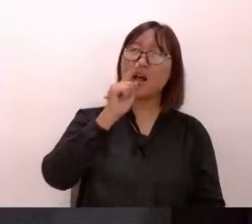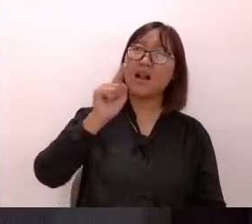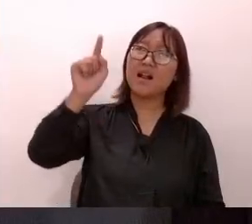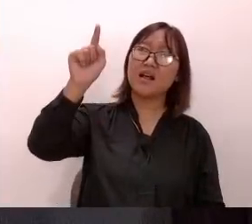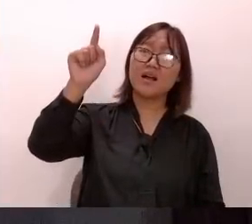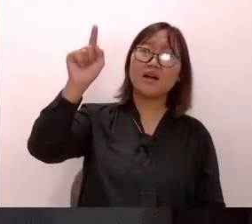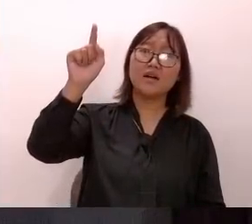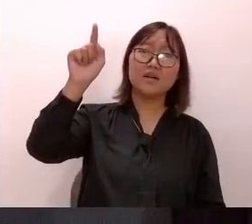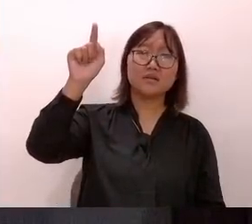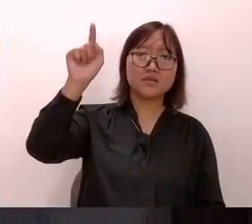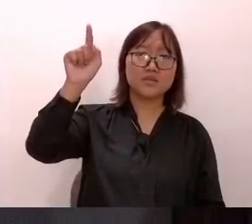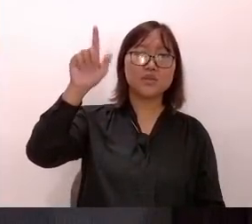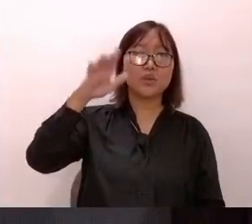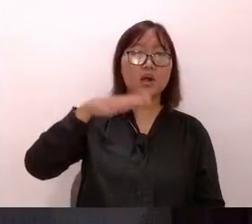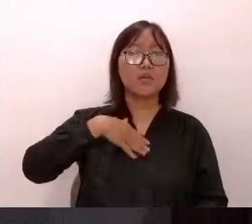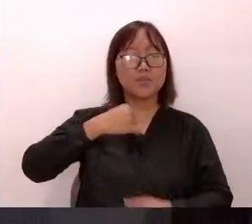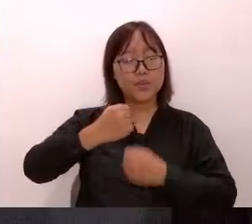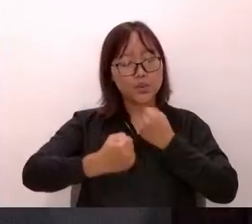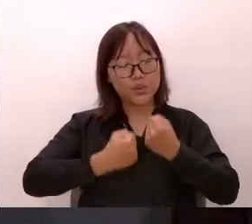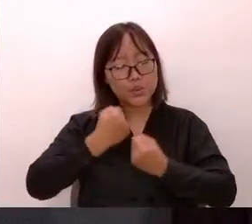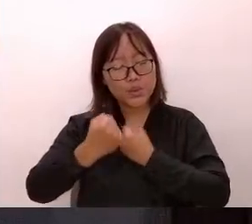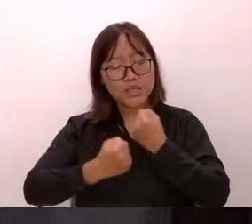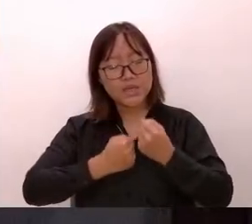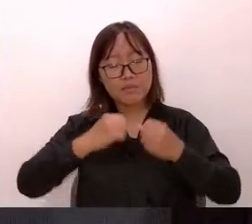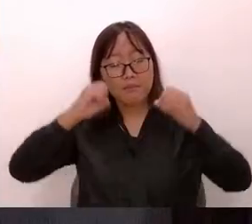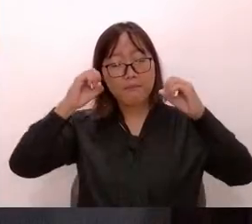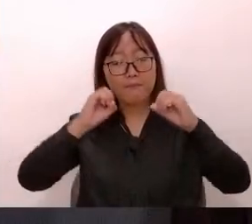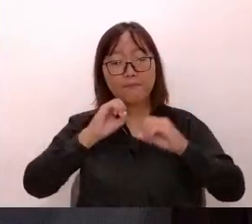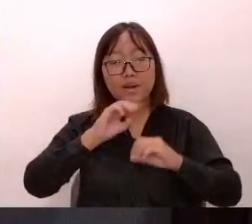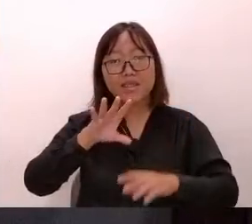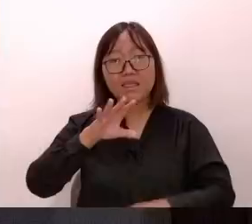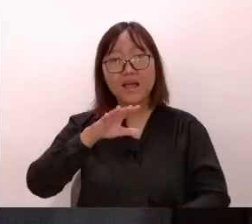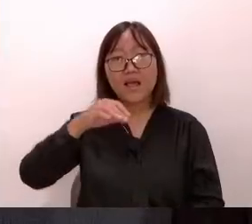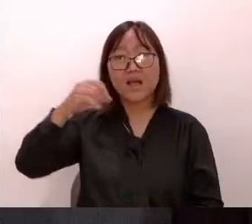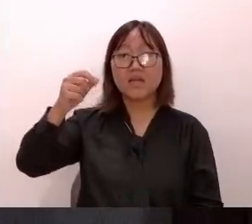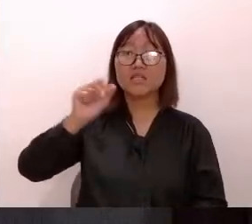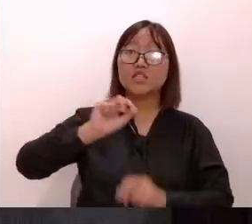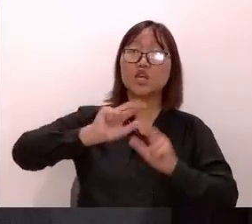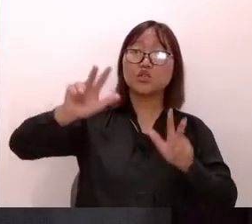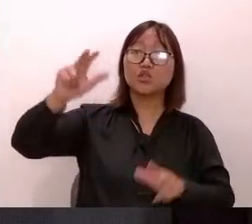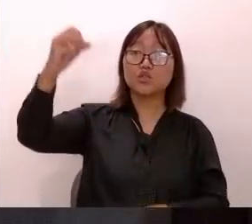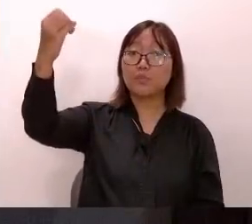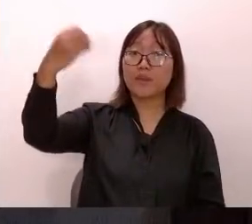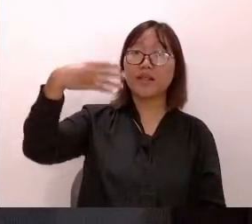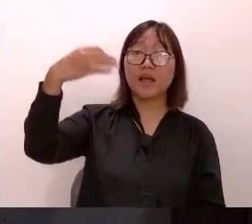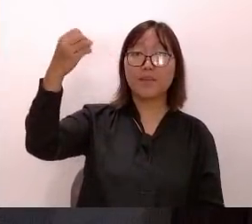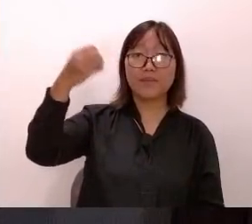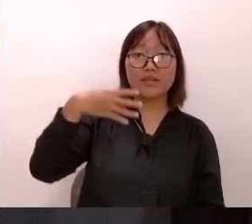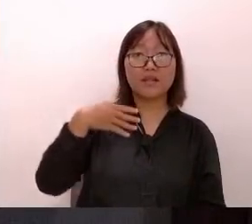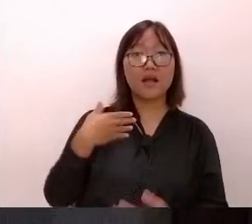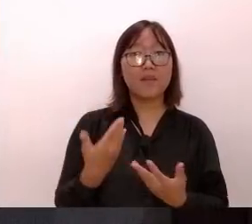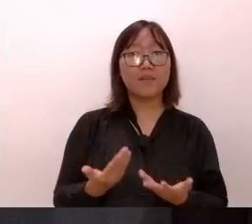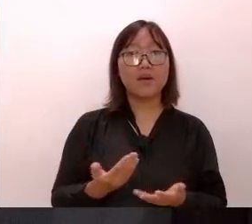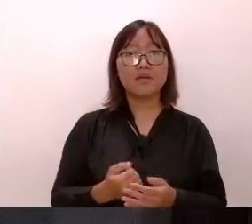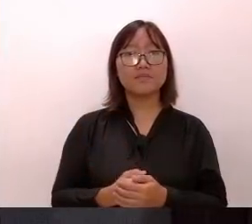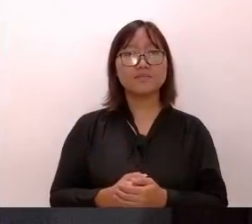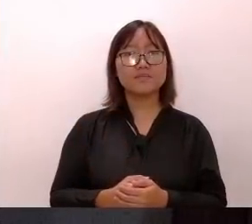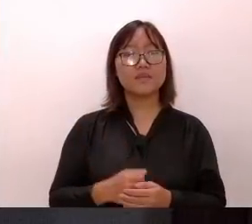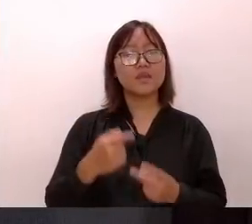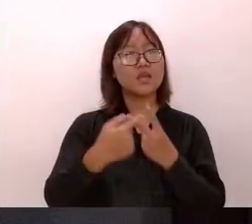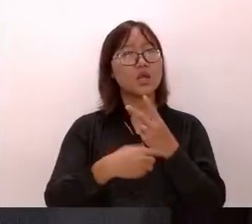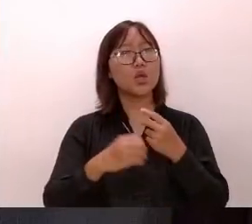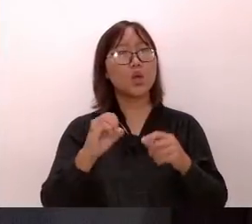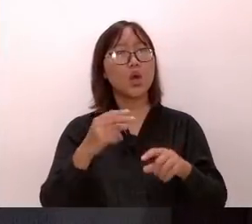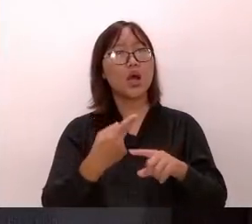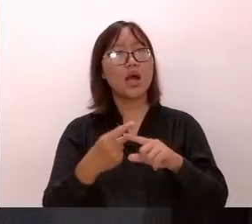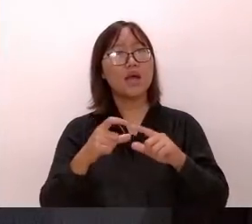menuruti perintah-perintah Apa perintah Yesus di dalam Yohanes 1334 dalam